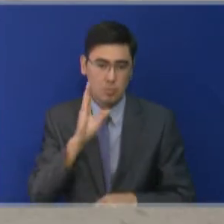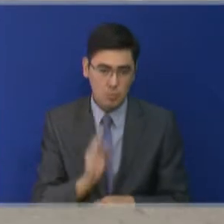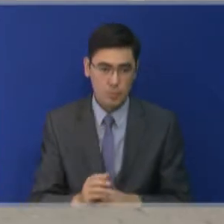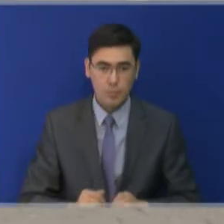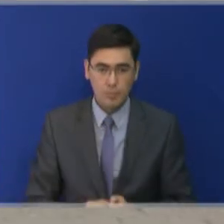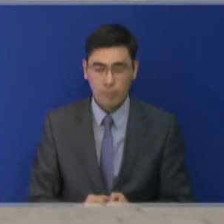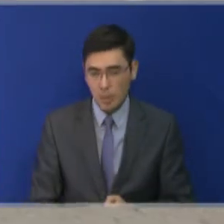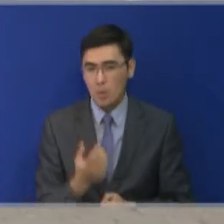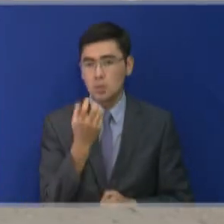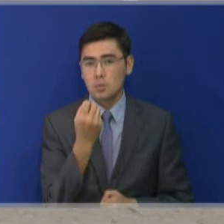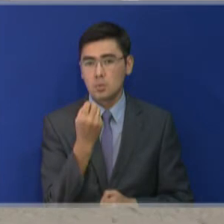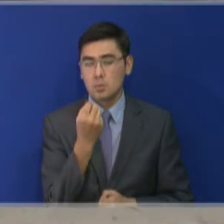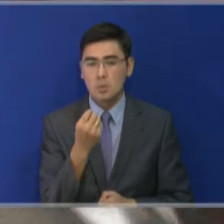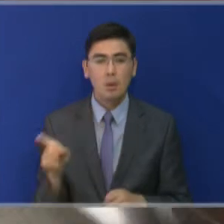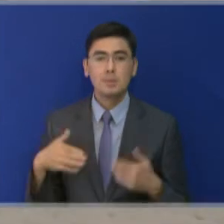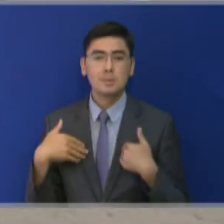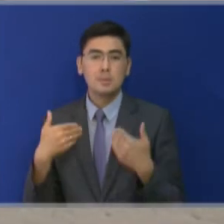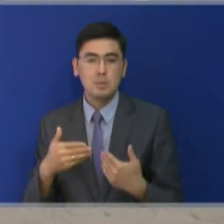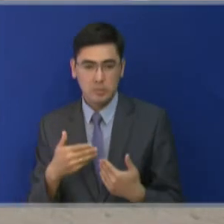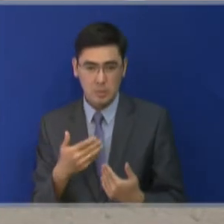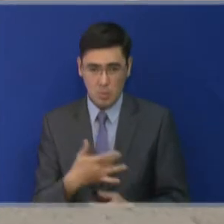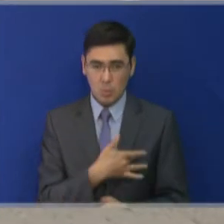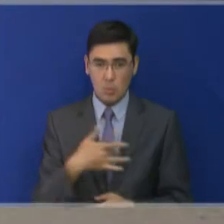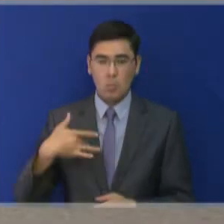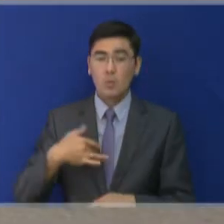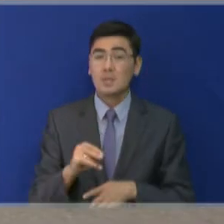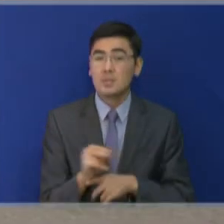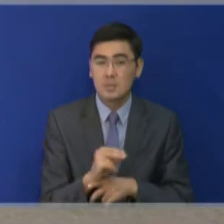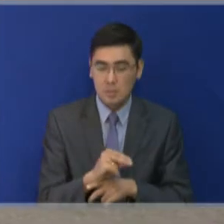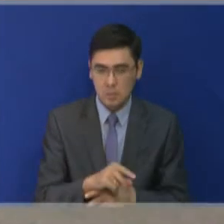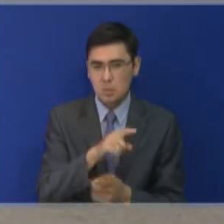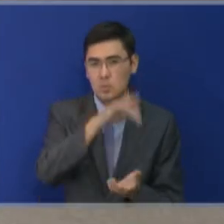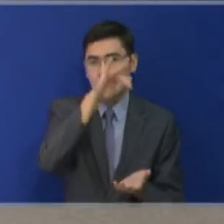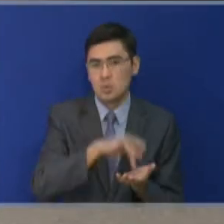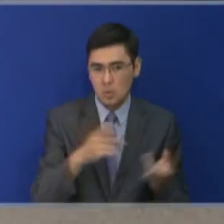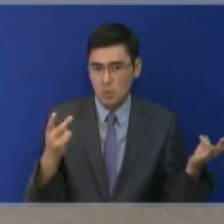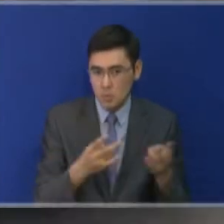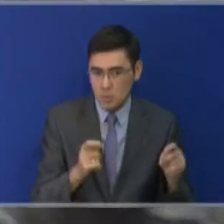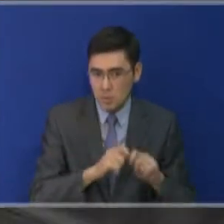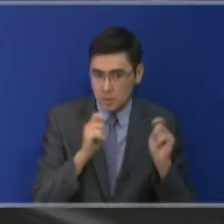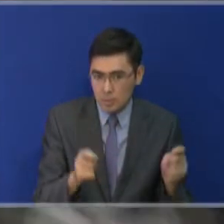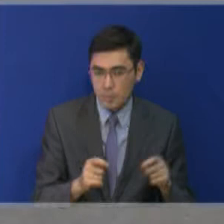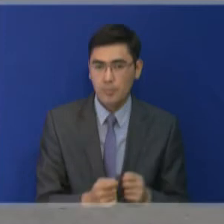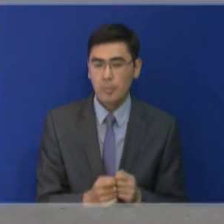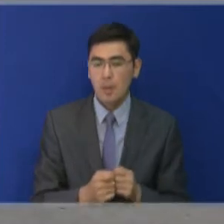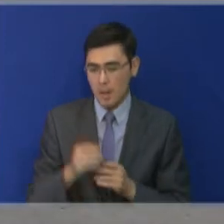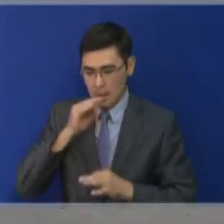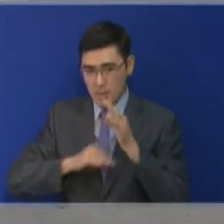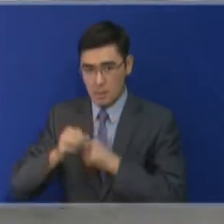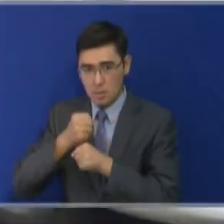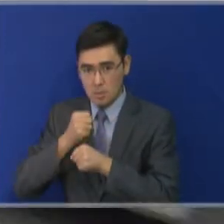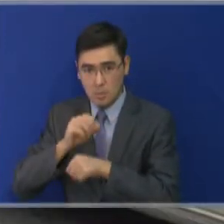құру мәселесін қарастыруға жеттігі. Өңірде фармацевтикалық өнеркәсіпті дамыту үшін түрлі өсімдіктерді